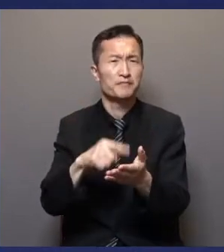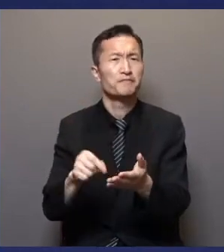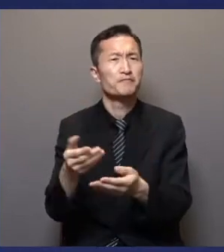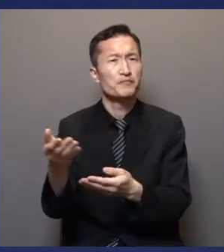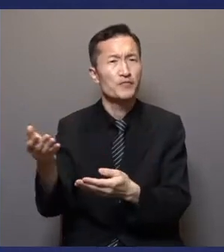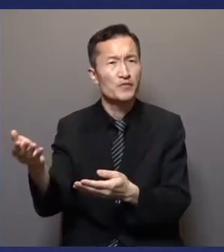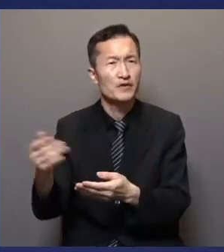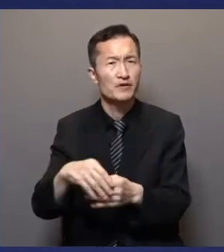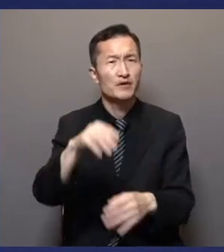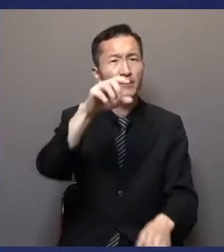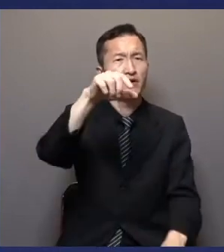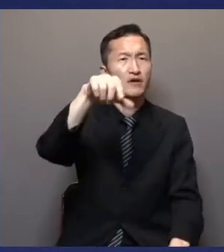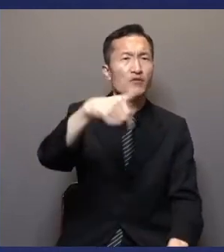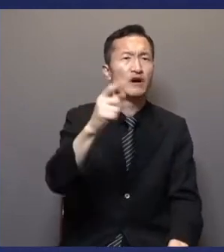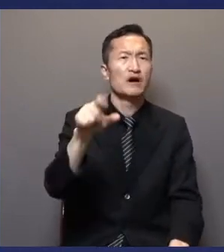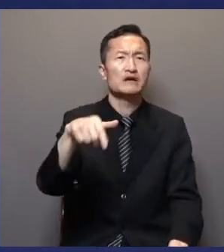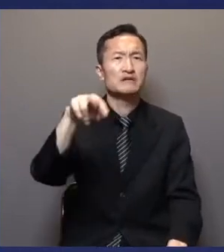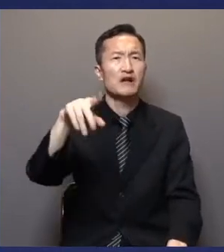곽상도의 아들